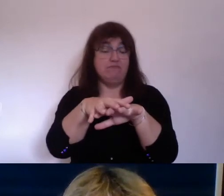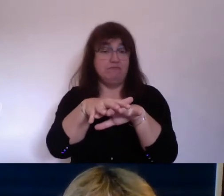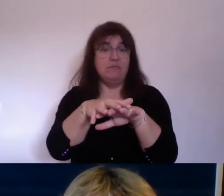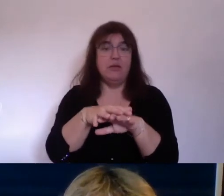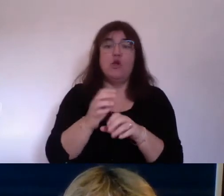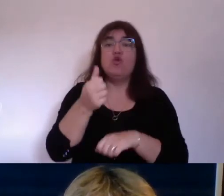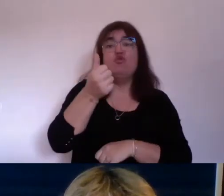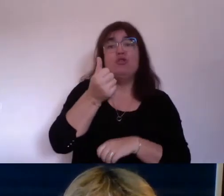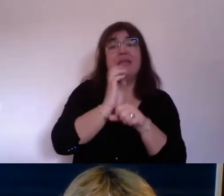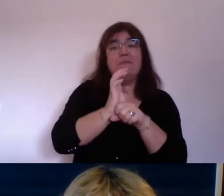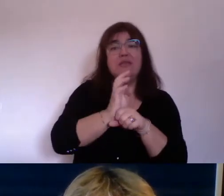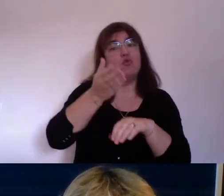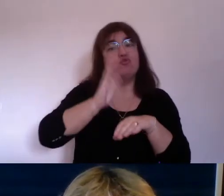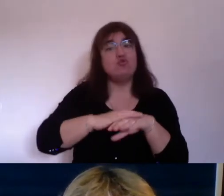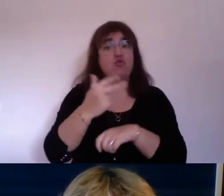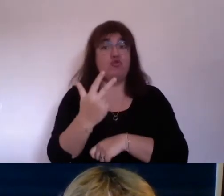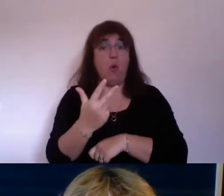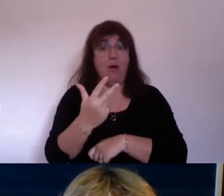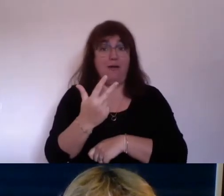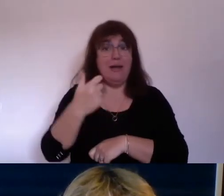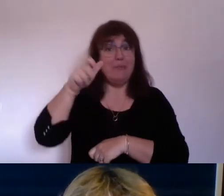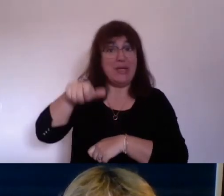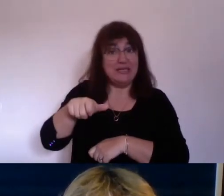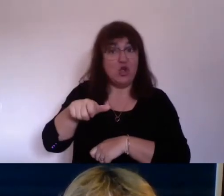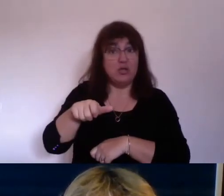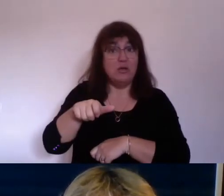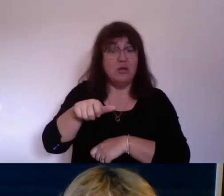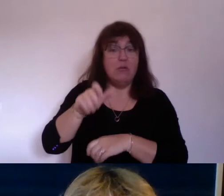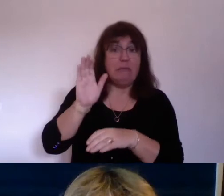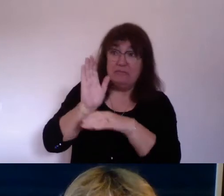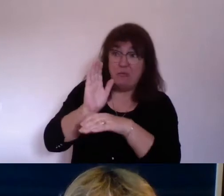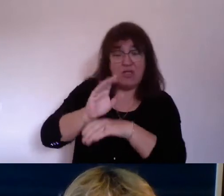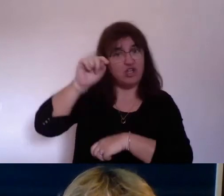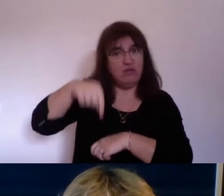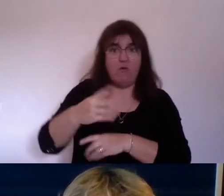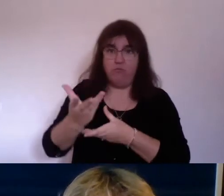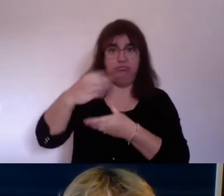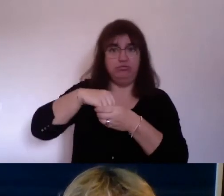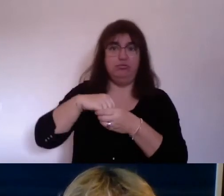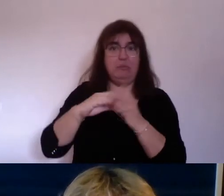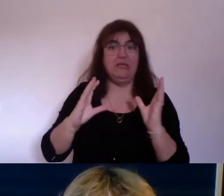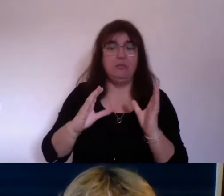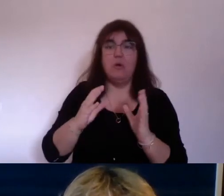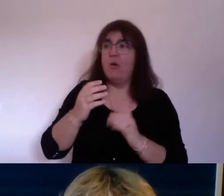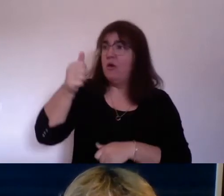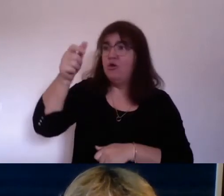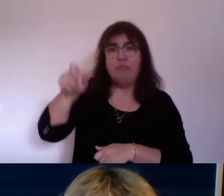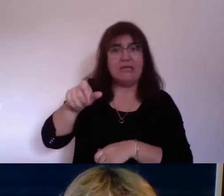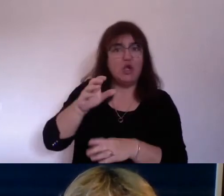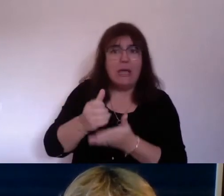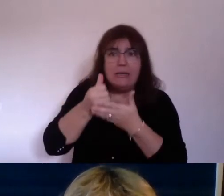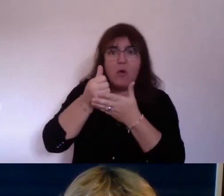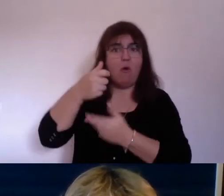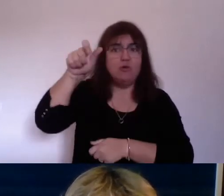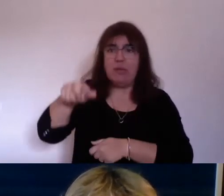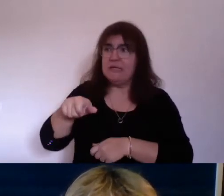sur 3 doit faire intervenir quelqu'un pour témoigner, un aidant, un usager, un malade, une famille, voilà.